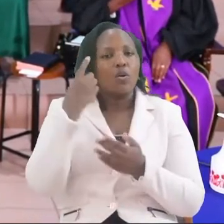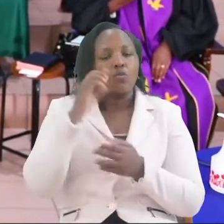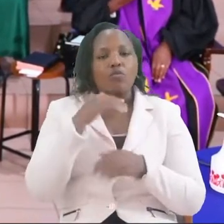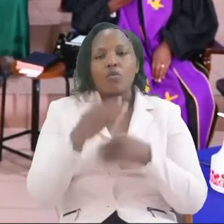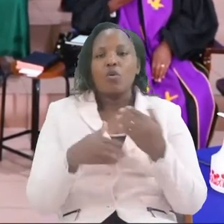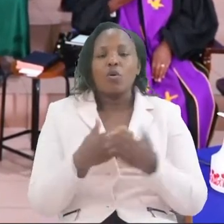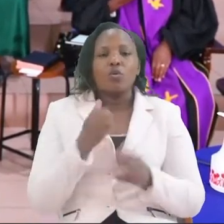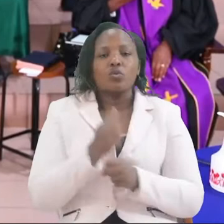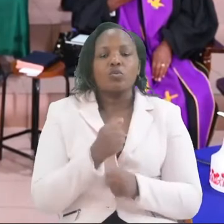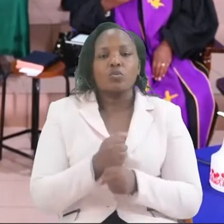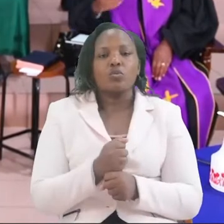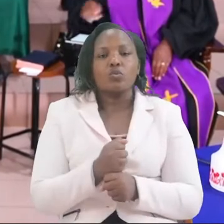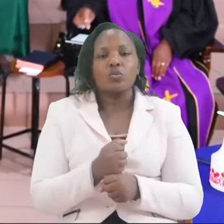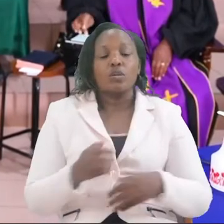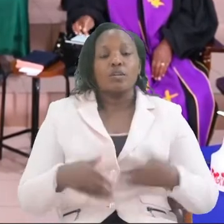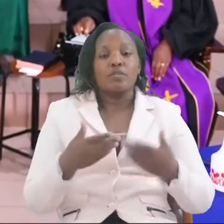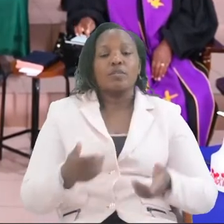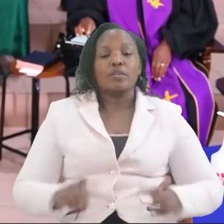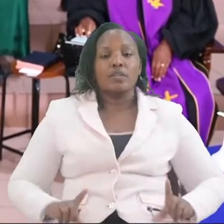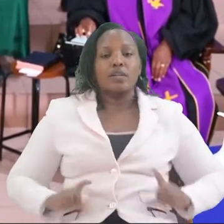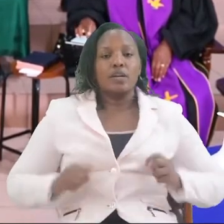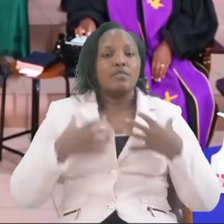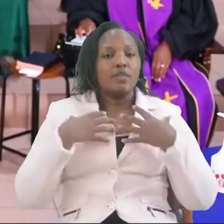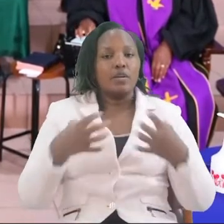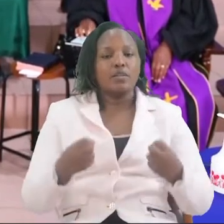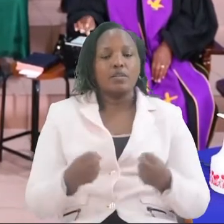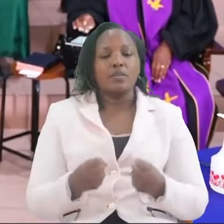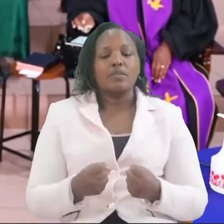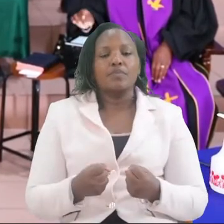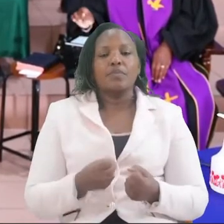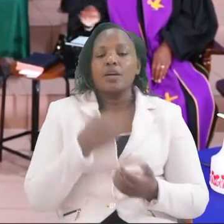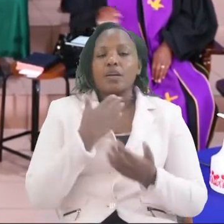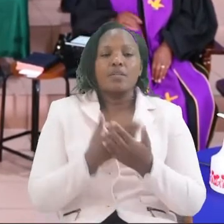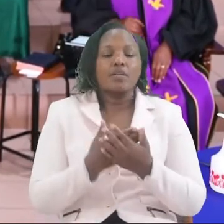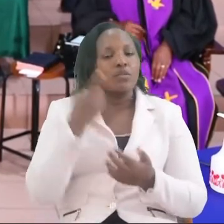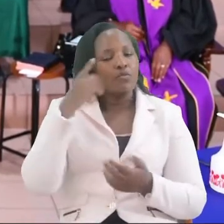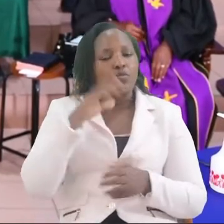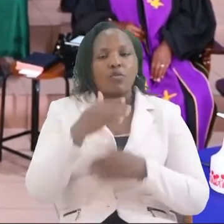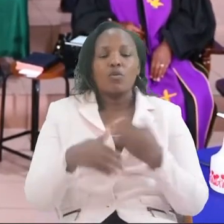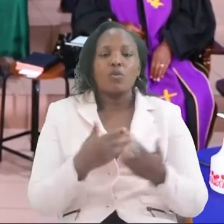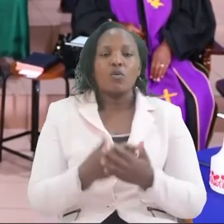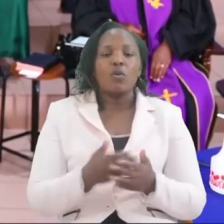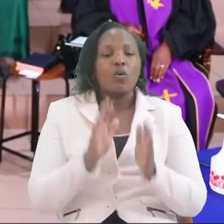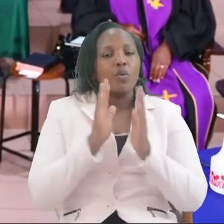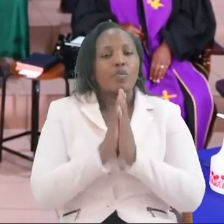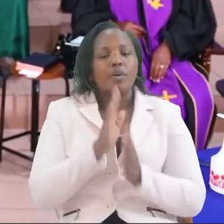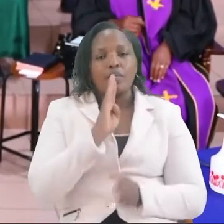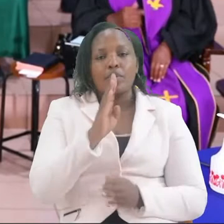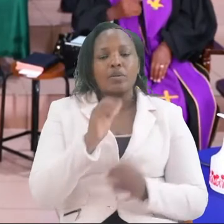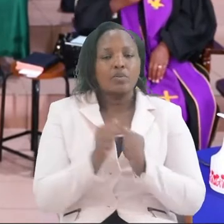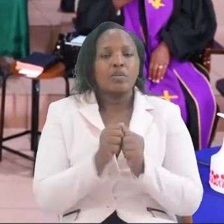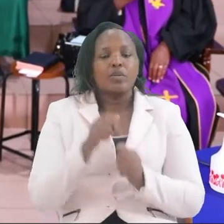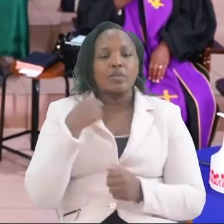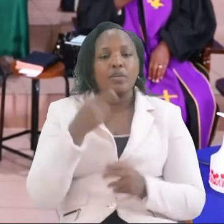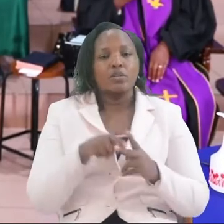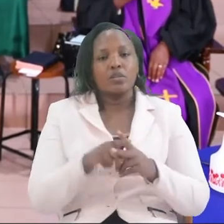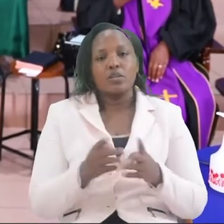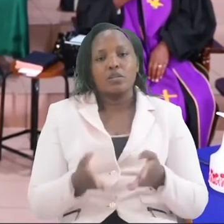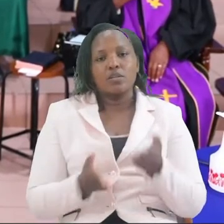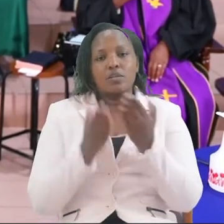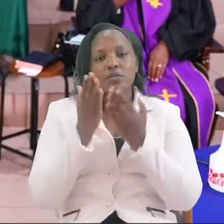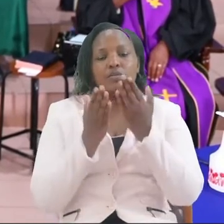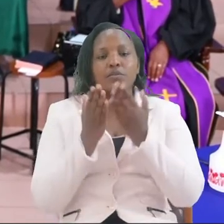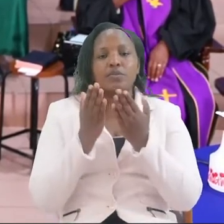yale umetutendea, umetupatia uhai na afya njema. Tukushukuru kwa yote. Tunaomba uwe pamoja nasi tunapoanza ibada